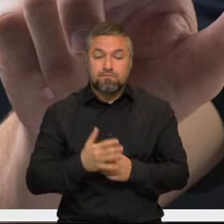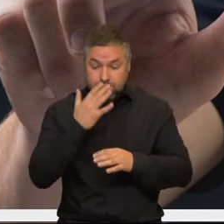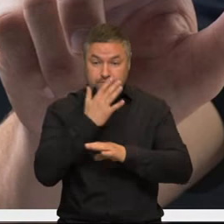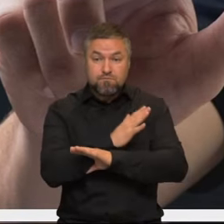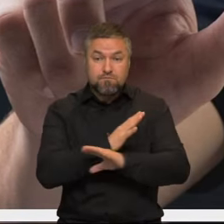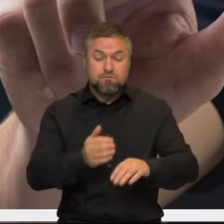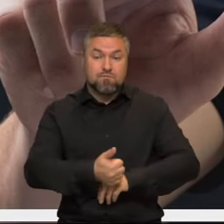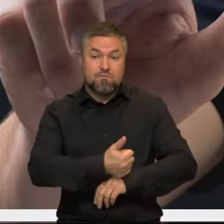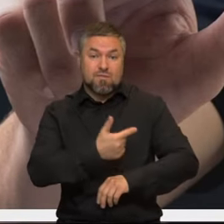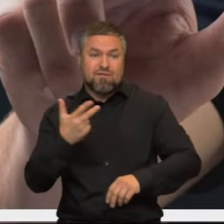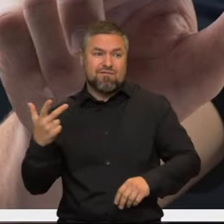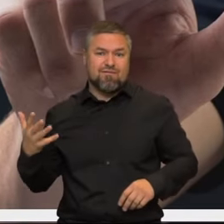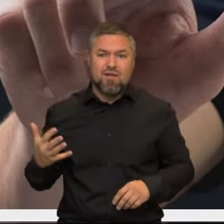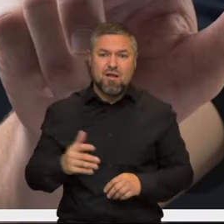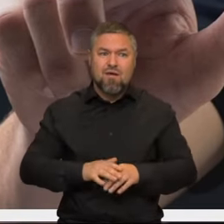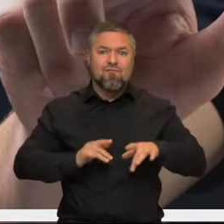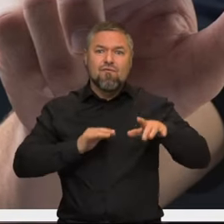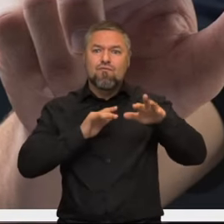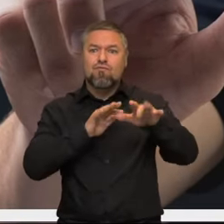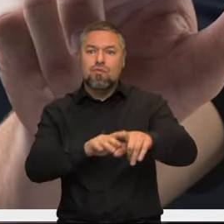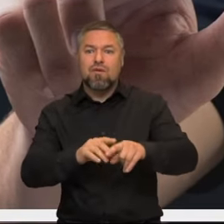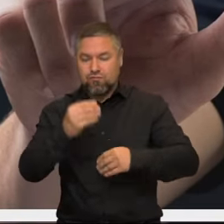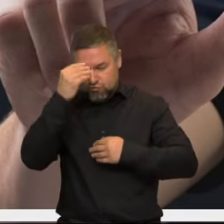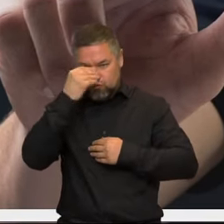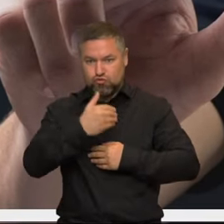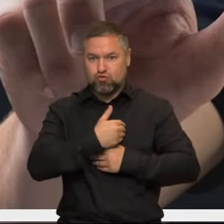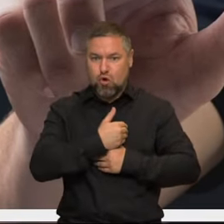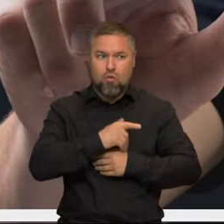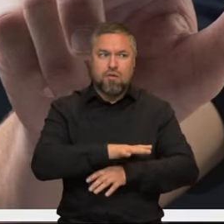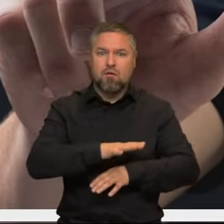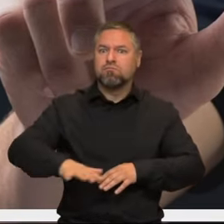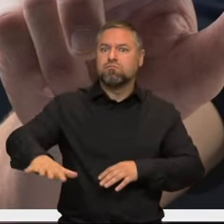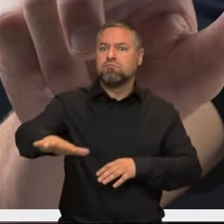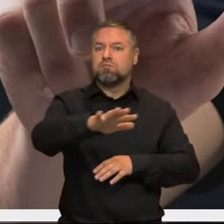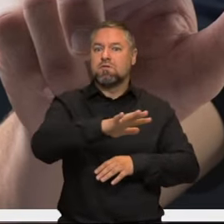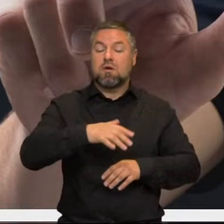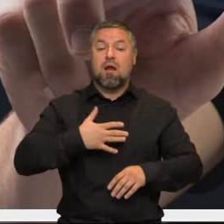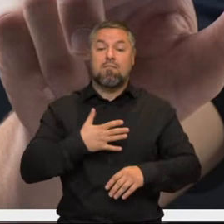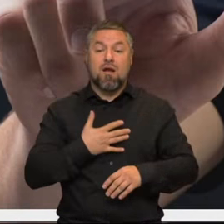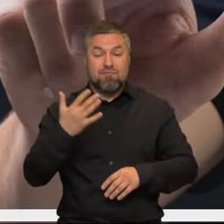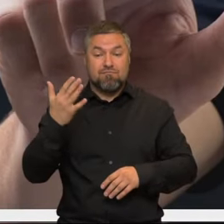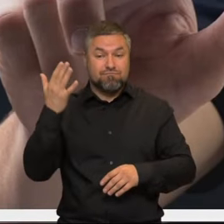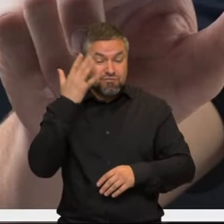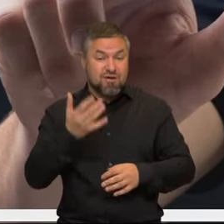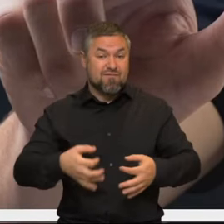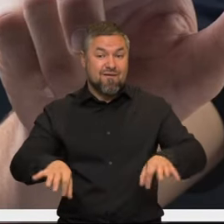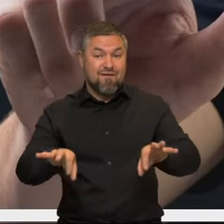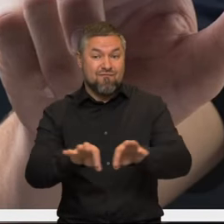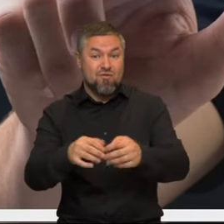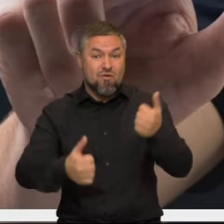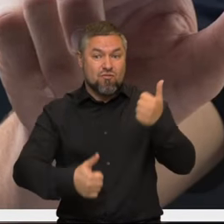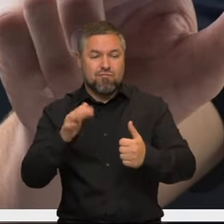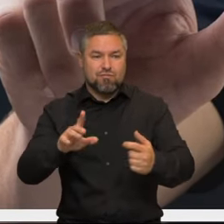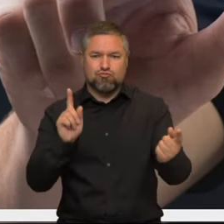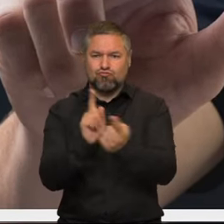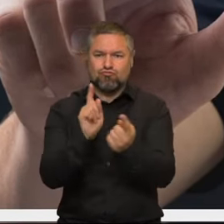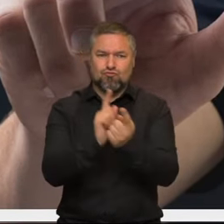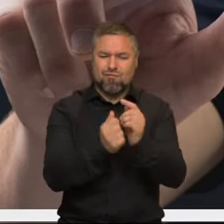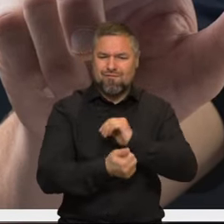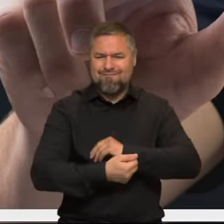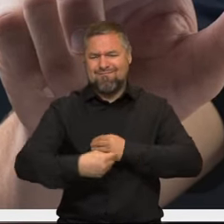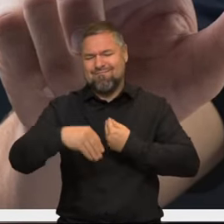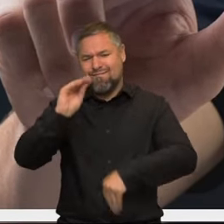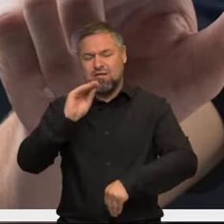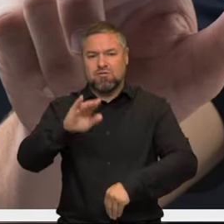ukazująca wielopłaszczyznowe oddziaływanie naszej uczelni na otoczenie. Mam nadzieję, że rozstrzygnięcie konkursu zapoczątkuje serię spotkań, które